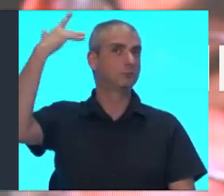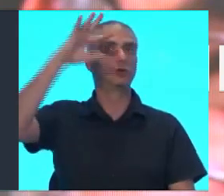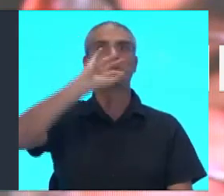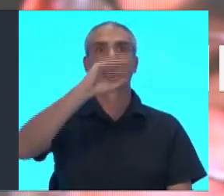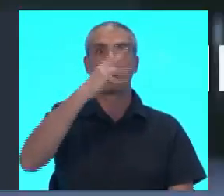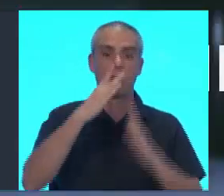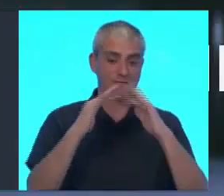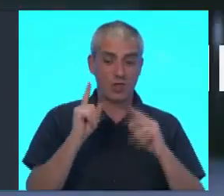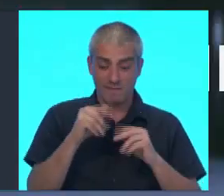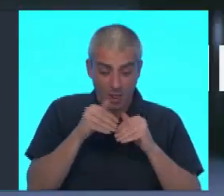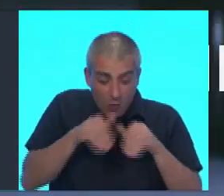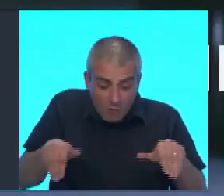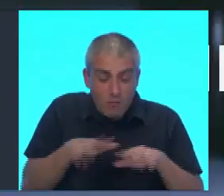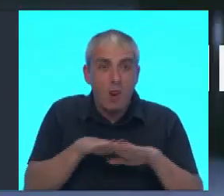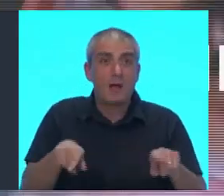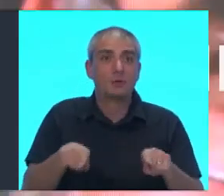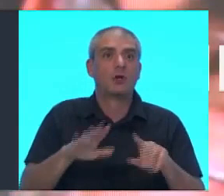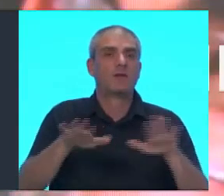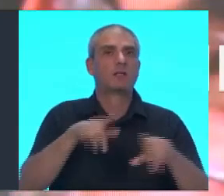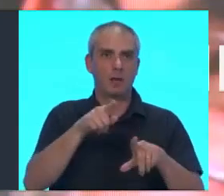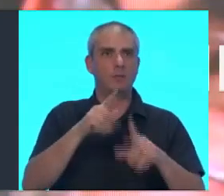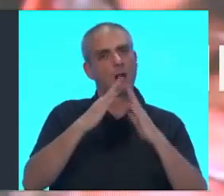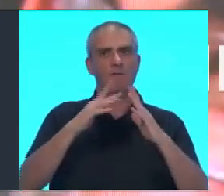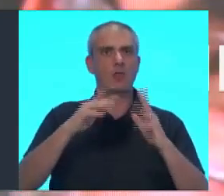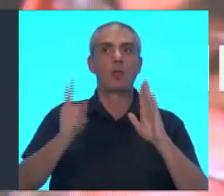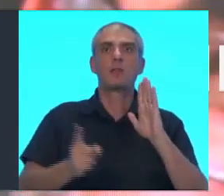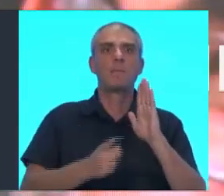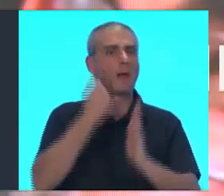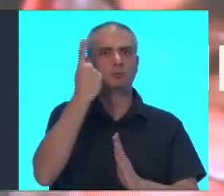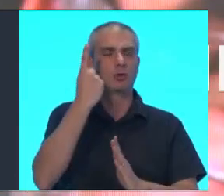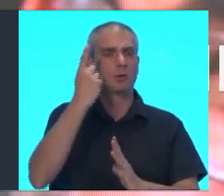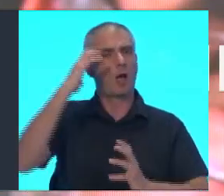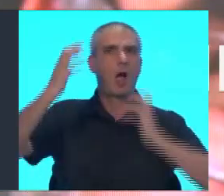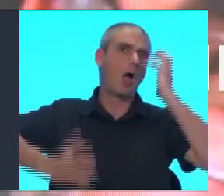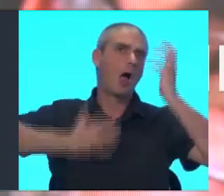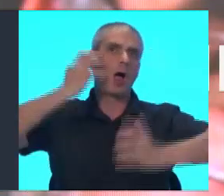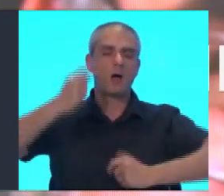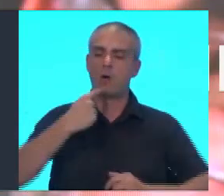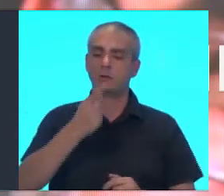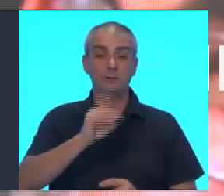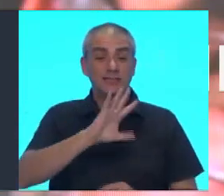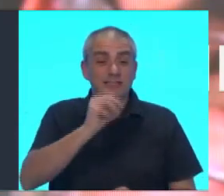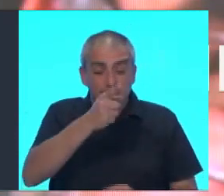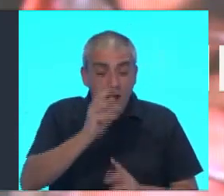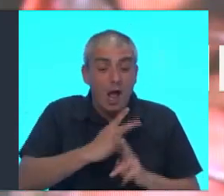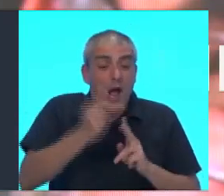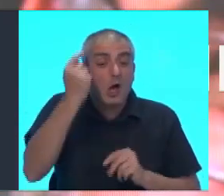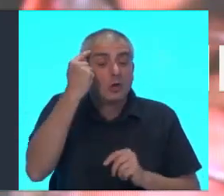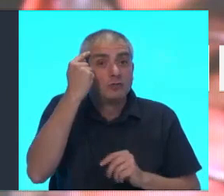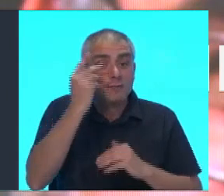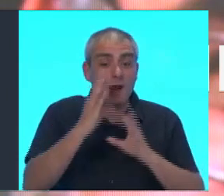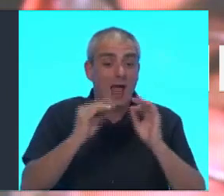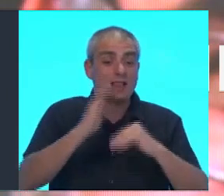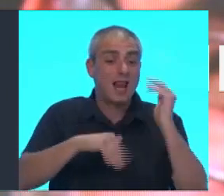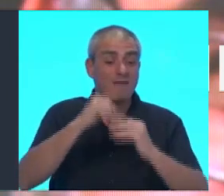אבל כשמדובר בגבול היבשתי ובגבול הימי, הלבנונים פעם הראשונה יוצאים מדעתם ואומרים, אם אתם רק חושבים על להתחיל את העבודות